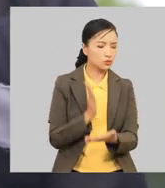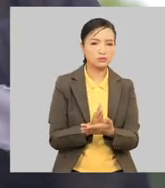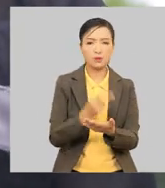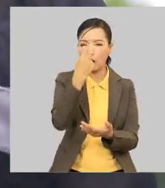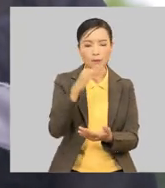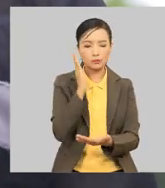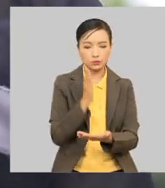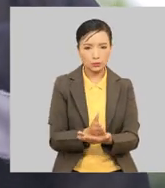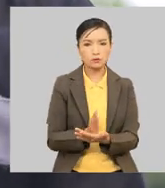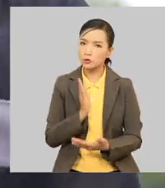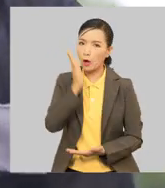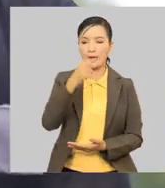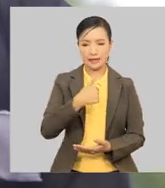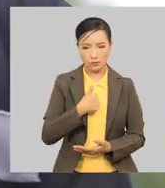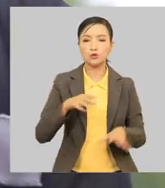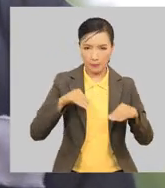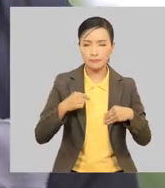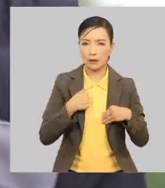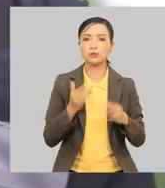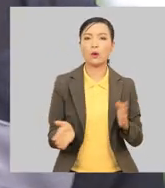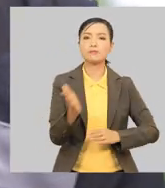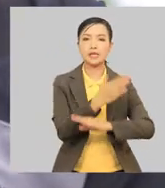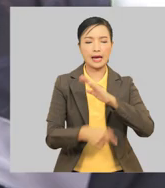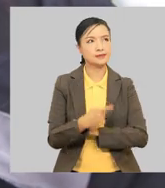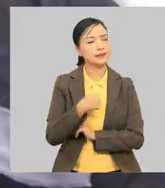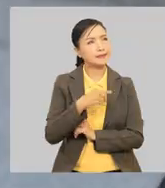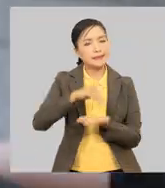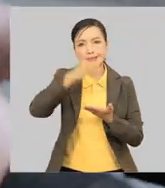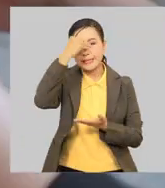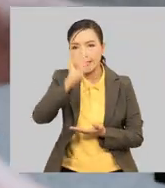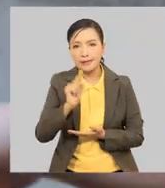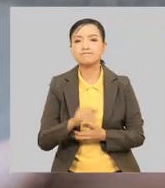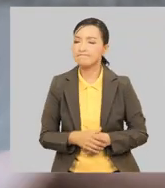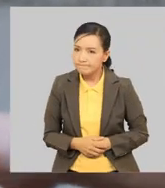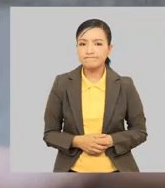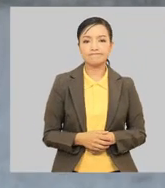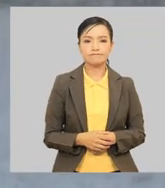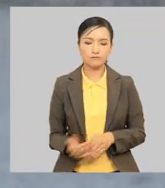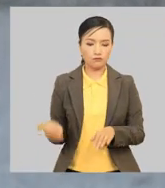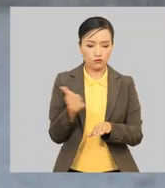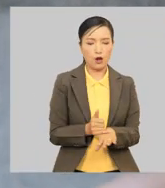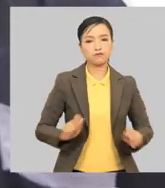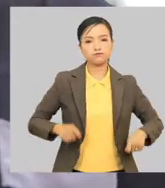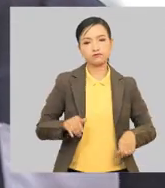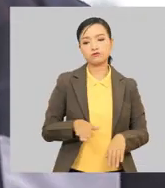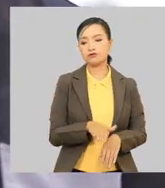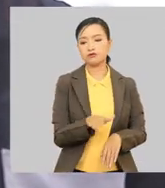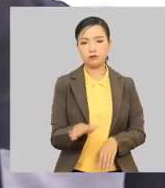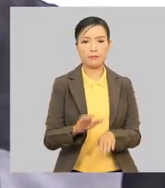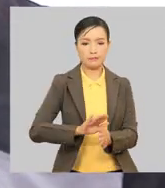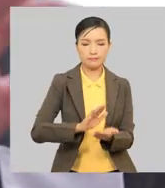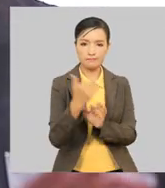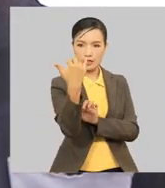แล้วก็คิดว่าต่อไปเราต้องเป็นคนพิการแล้วนะเราจะไปเรียนที่ไหนก ็ กลัวขึ้นรถเข็นของชม